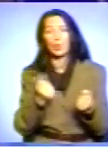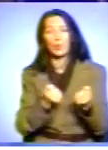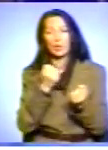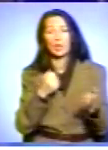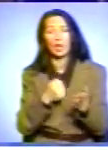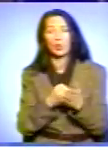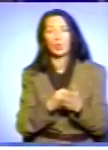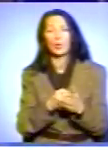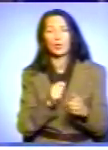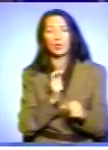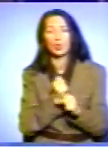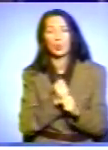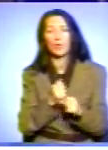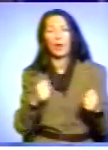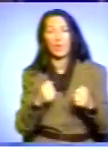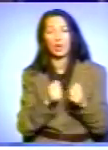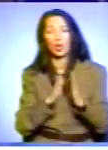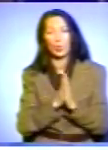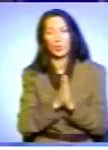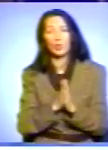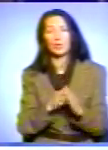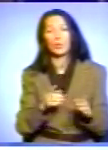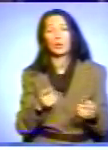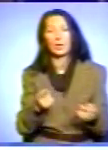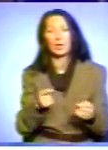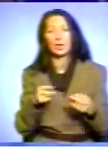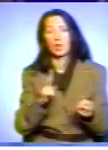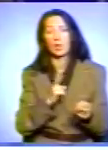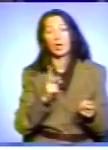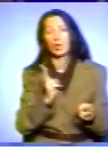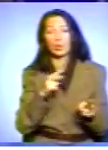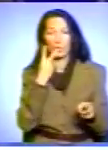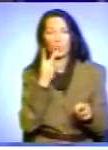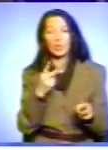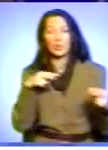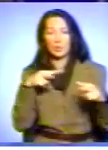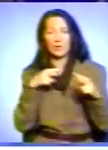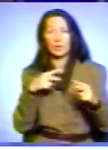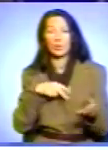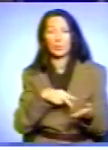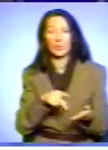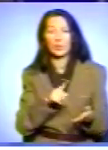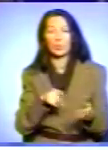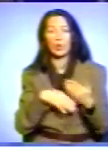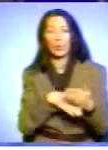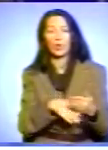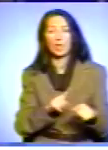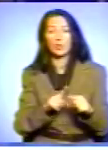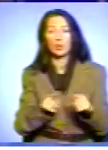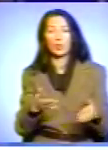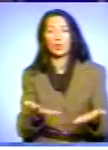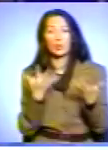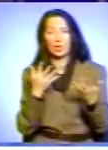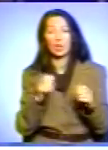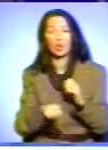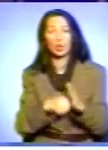Просимо відгукнутися очевидців події. Ваше повідомлення допоможе якнайшвидше розкрити злочин. Інформацію можна надати за